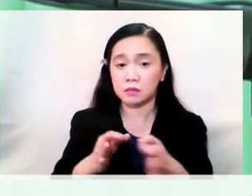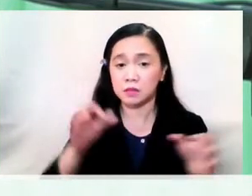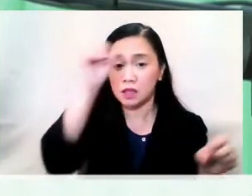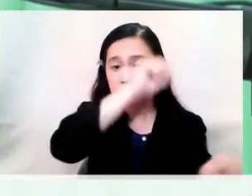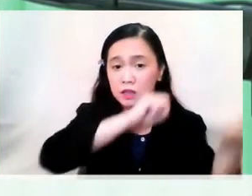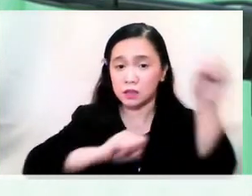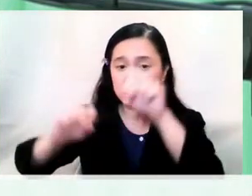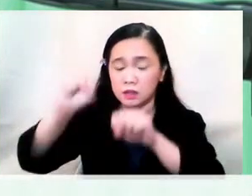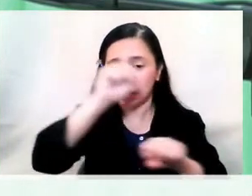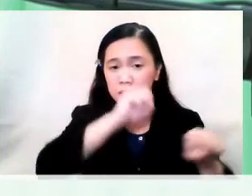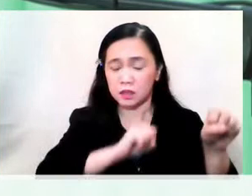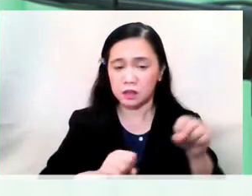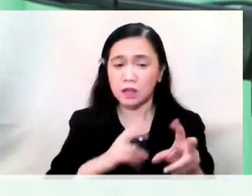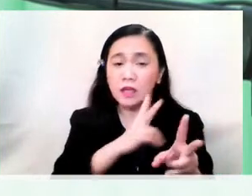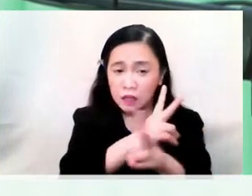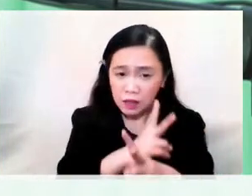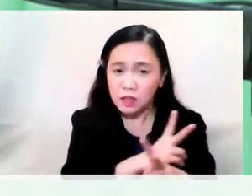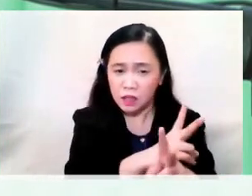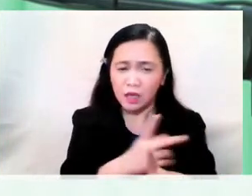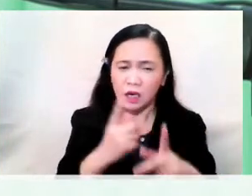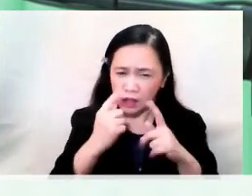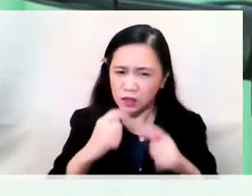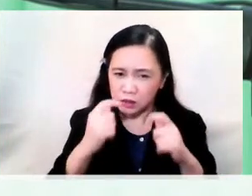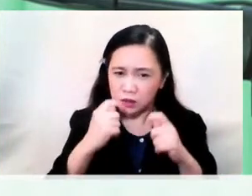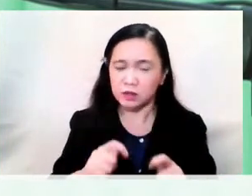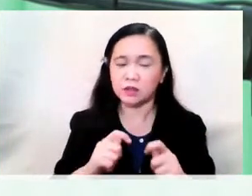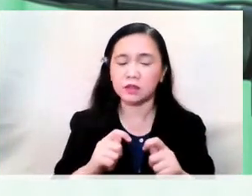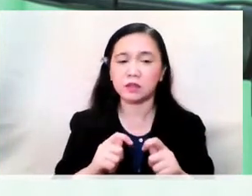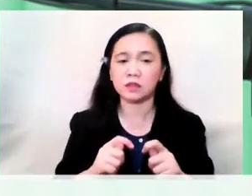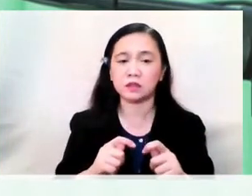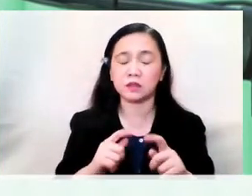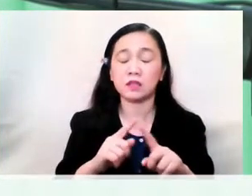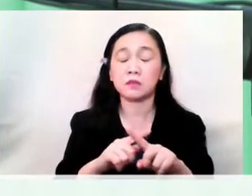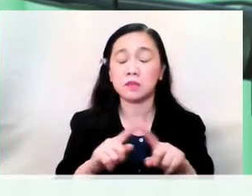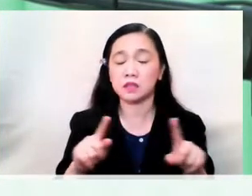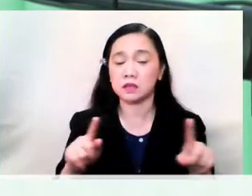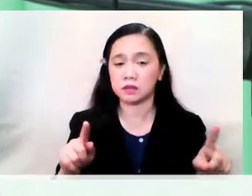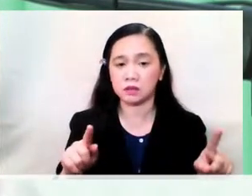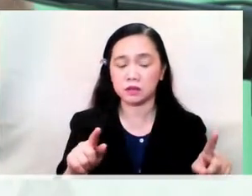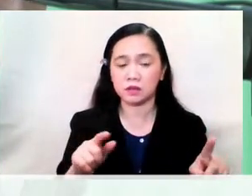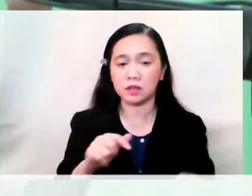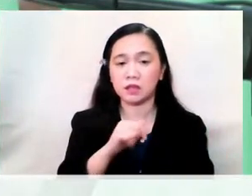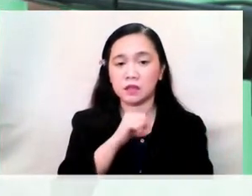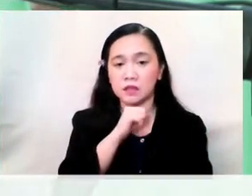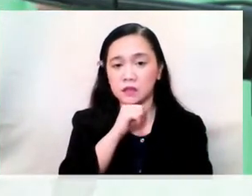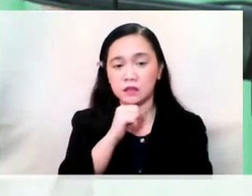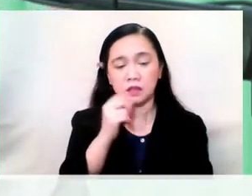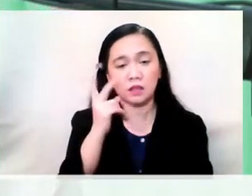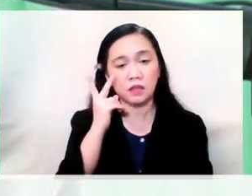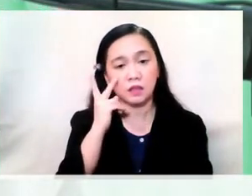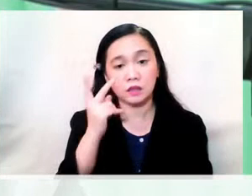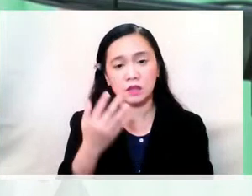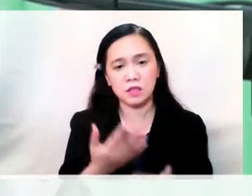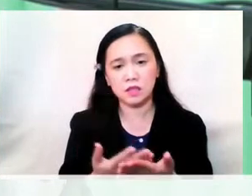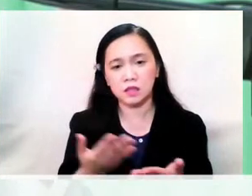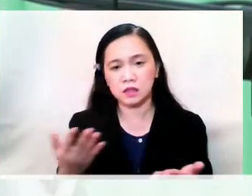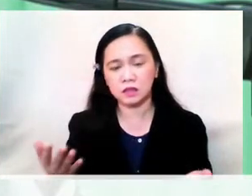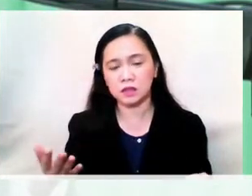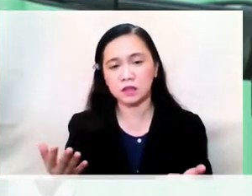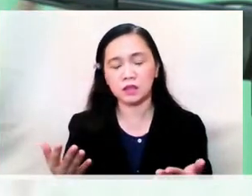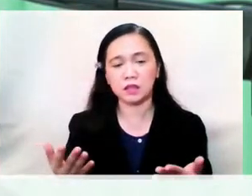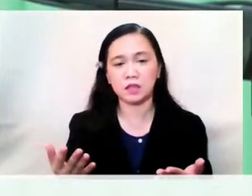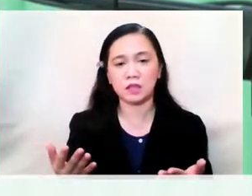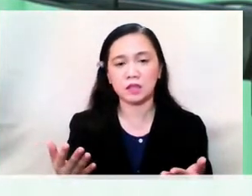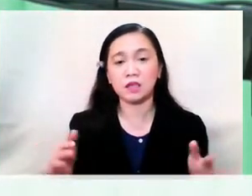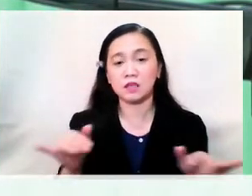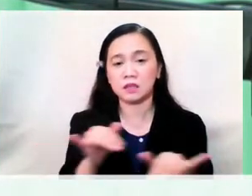tayo. Pero huwag nating tinan ang mga bagay ayon lang sa sukatan ng